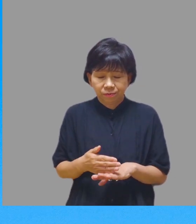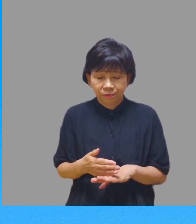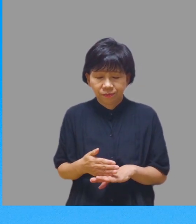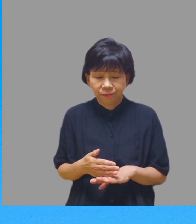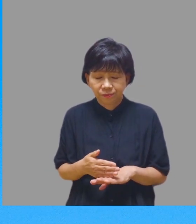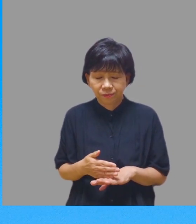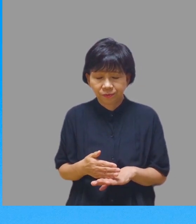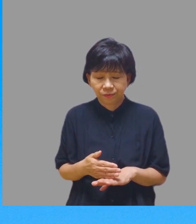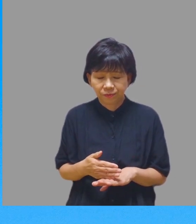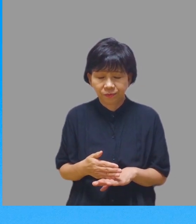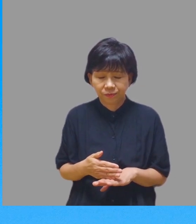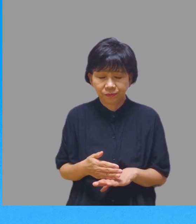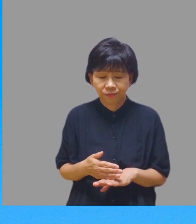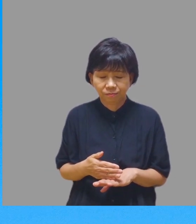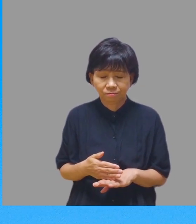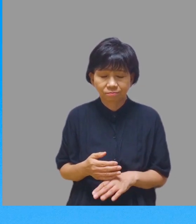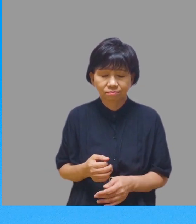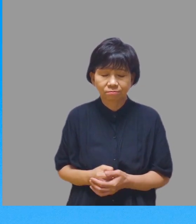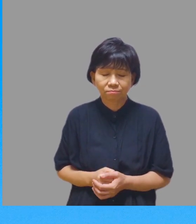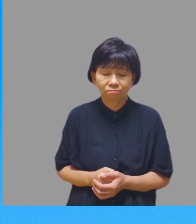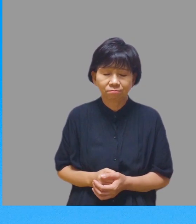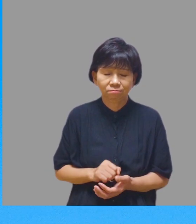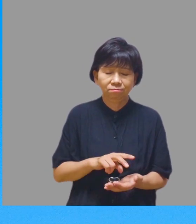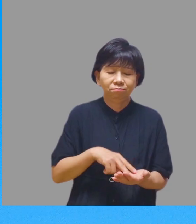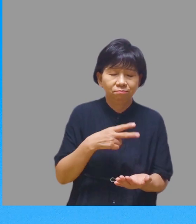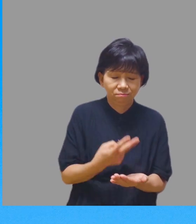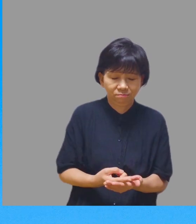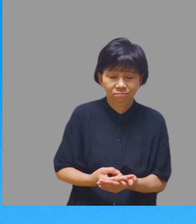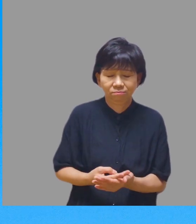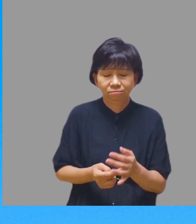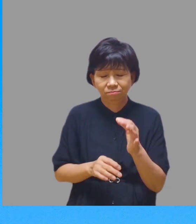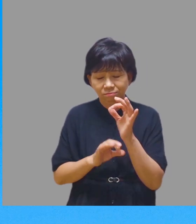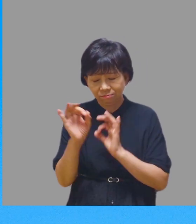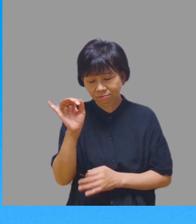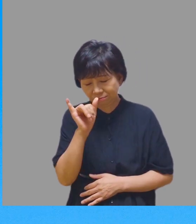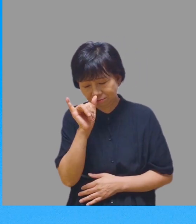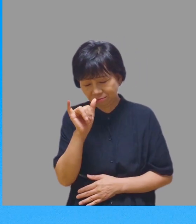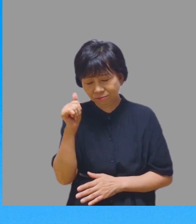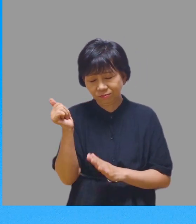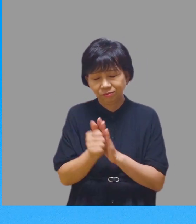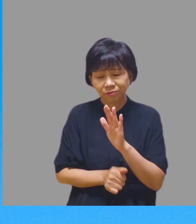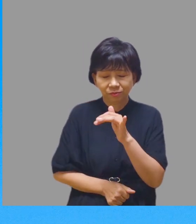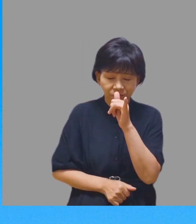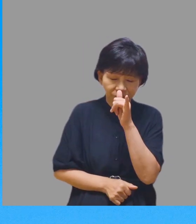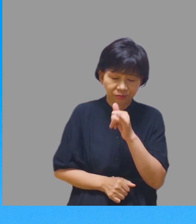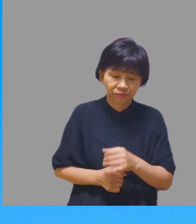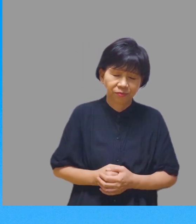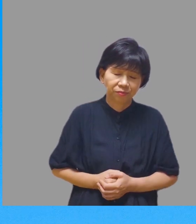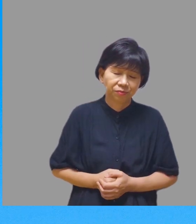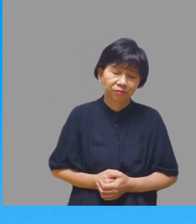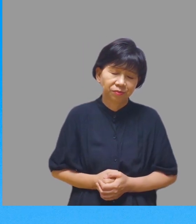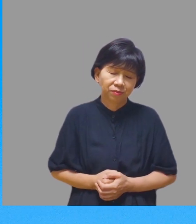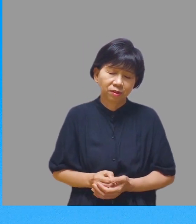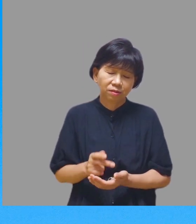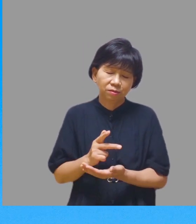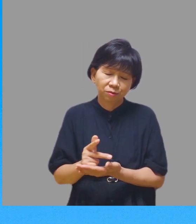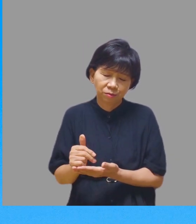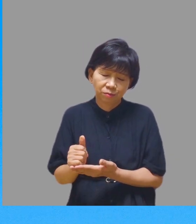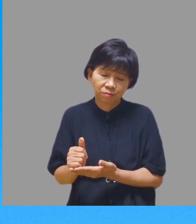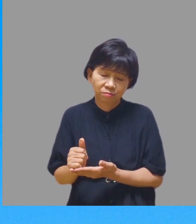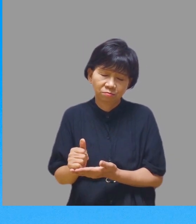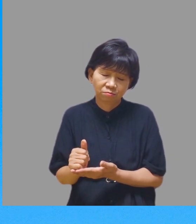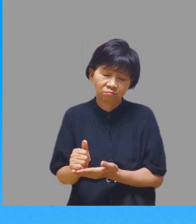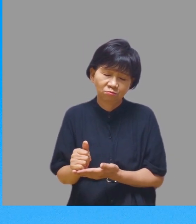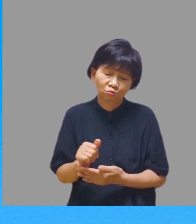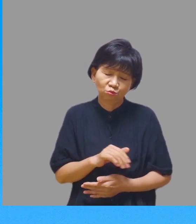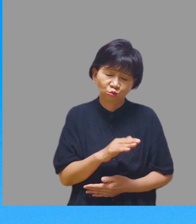감사합니다. 자꾸 넘어집니다. 실수합니다. 실패합니다. 주님이 우리의 죄